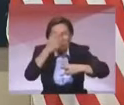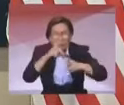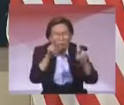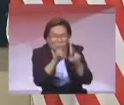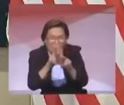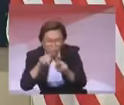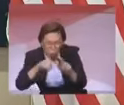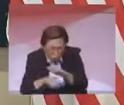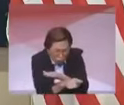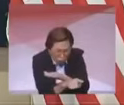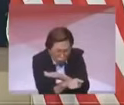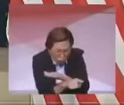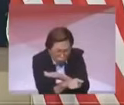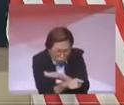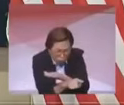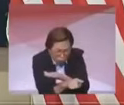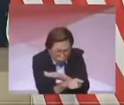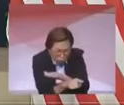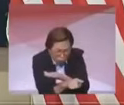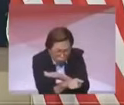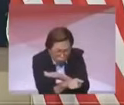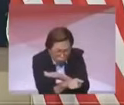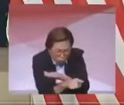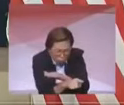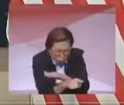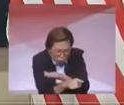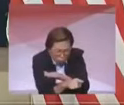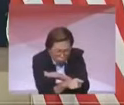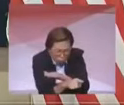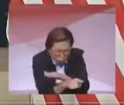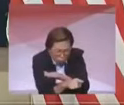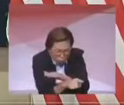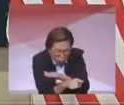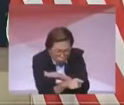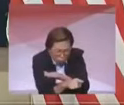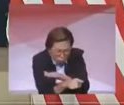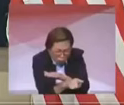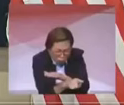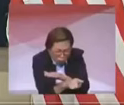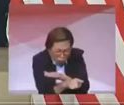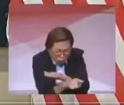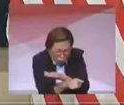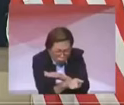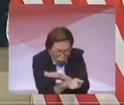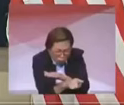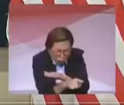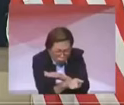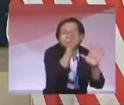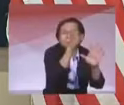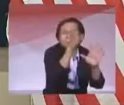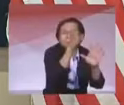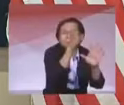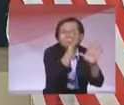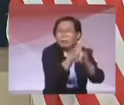pedalaman negeri Sarawak yang He is very very worried about the situation in the rural areas of Sarawak.